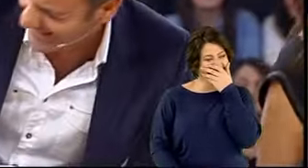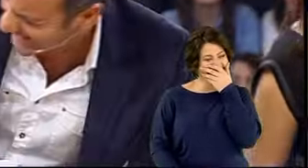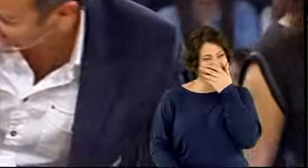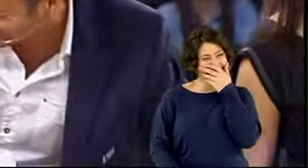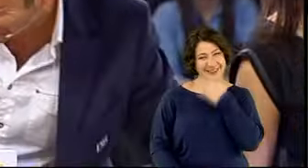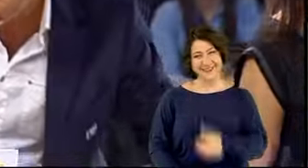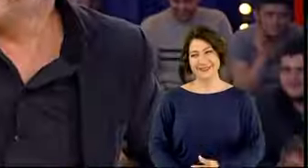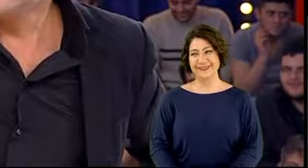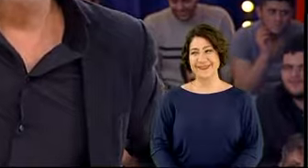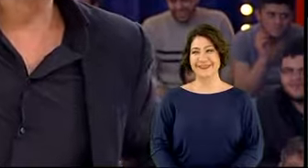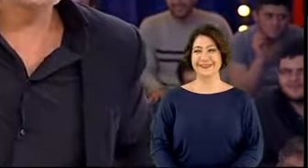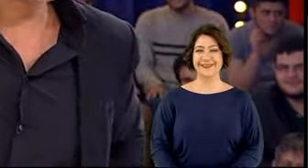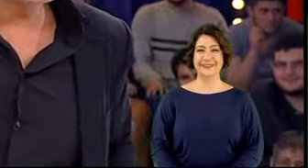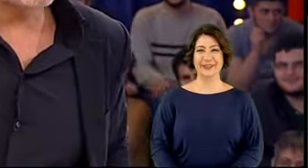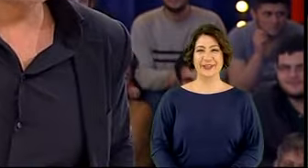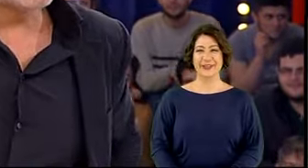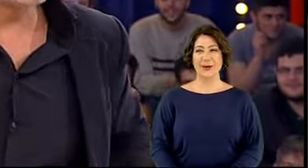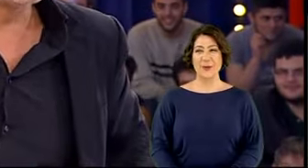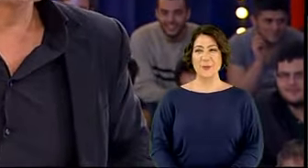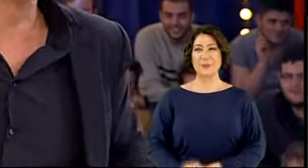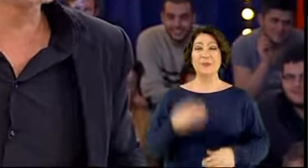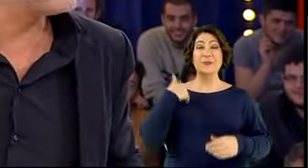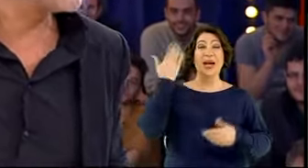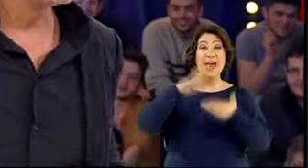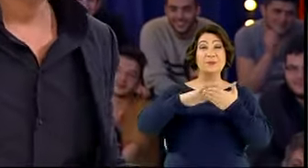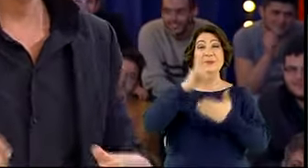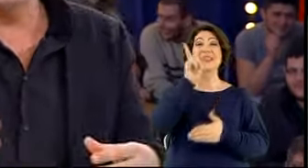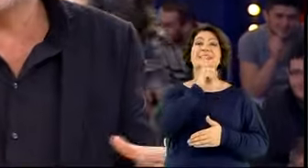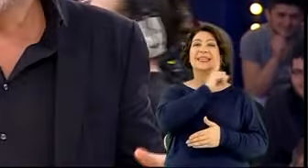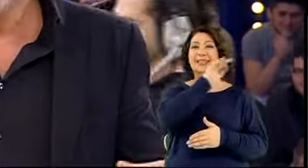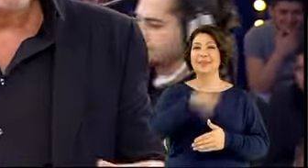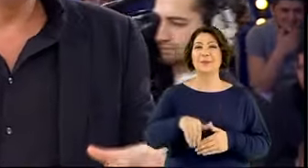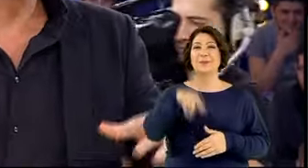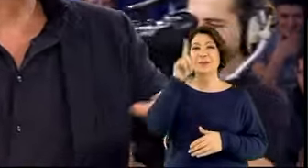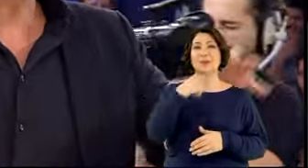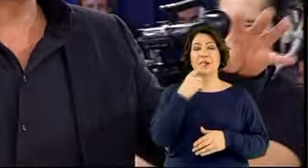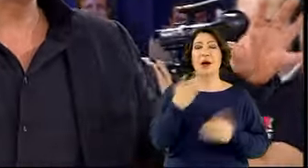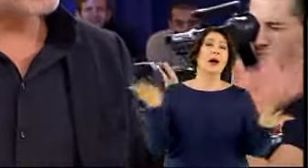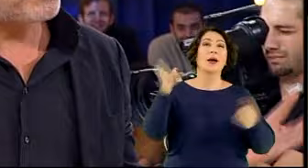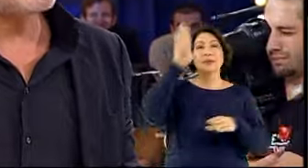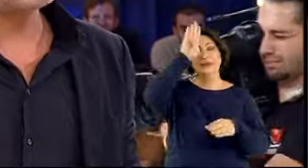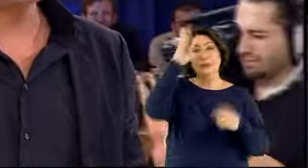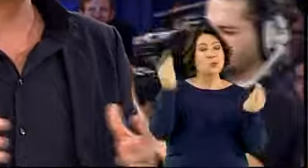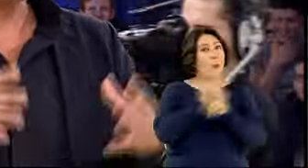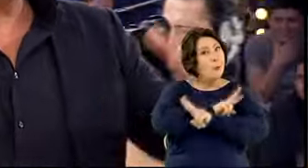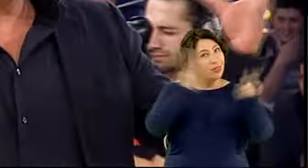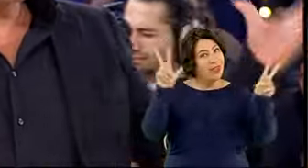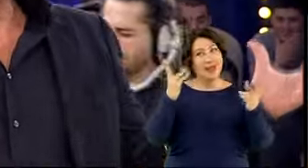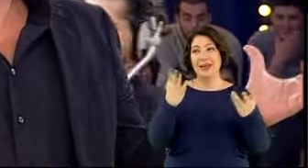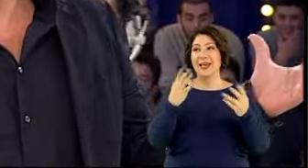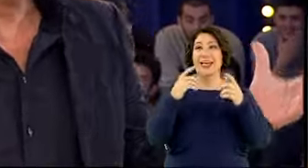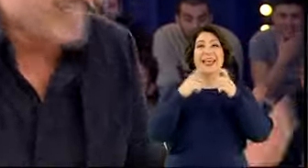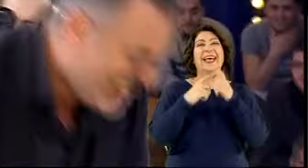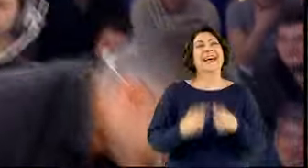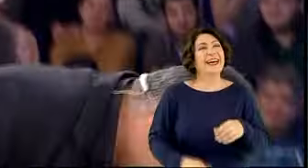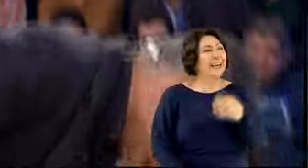Yapmışlar ya, kafiyeli yani bayağı. Benim bir arkadaşım okay, gelmişti İngiltere'den, dedi ki bir gün. Çocuk dedi, ay dedi, İstanbul ne kadar modernleşmiş. Geyrettepe diye